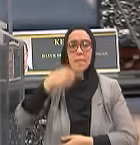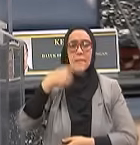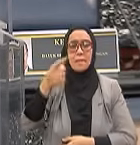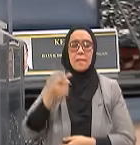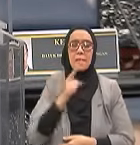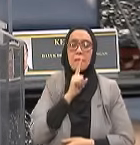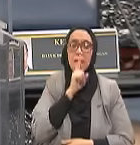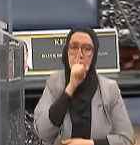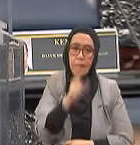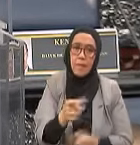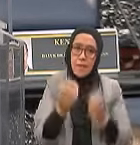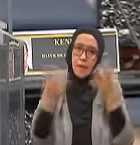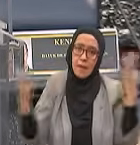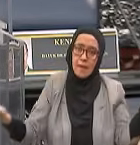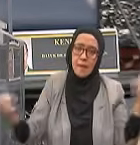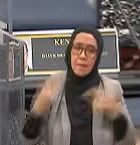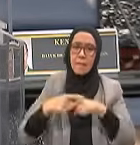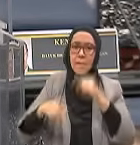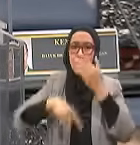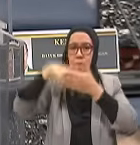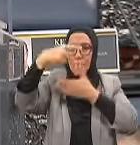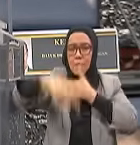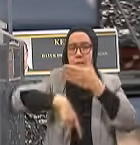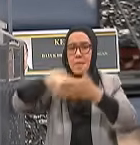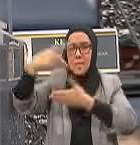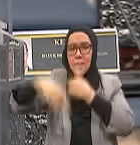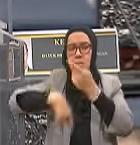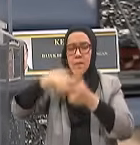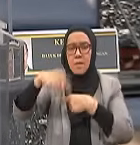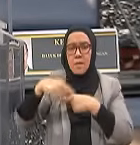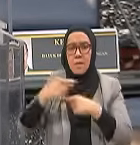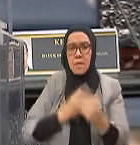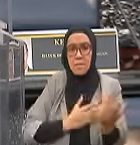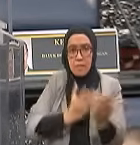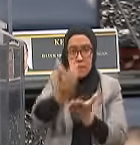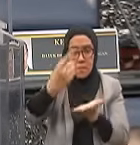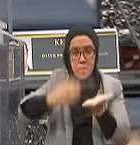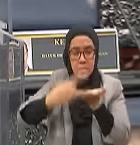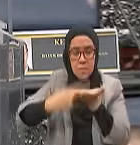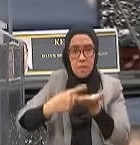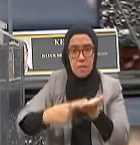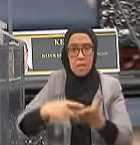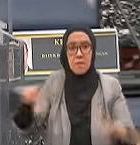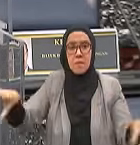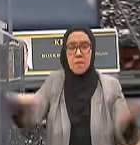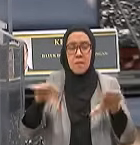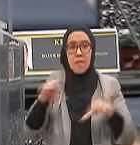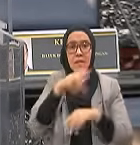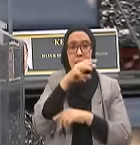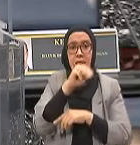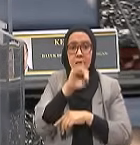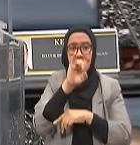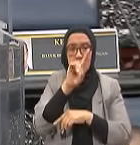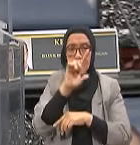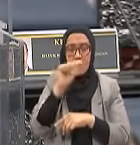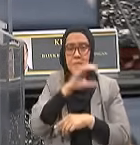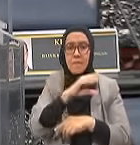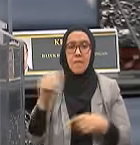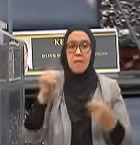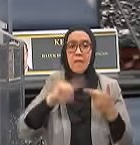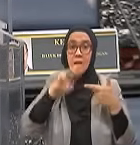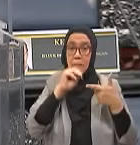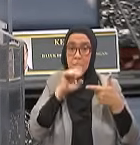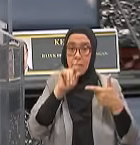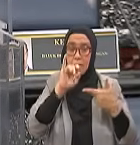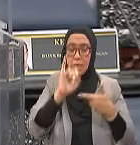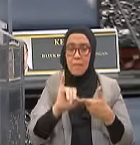lipat urus yang telah diadakan oleh meethi dan Mita untuk mengalahkan pembangunan sektor logistik di